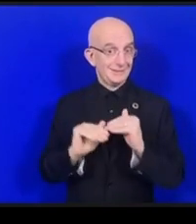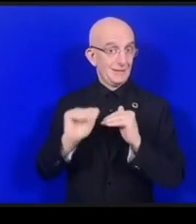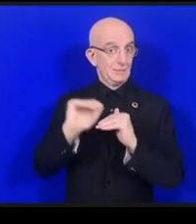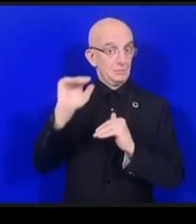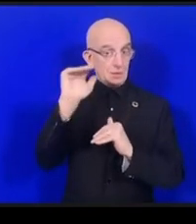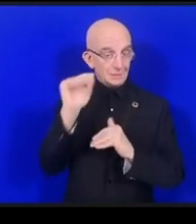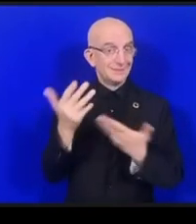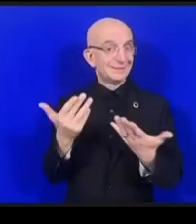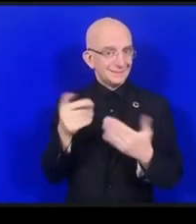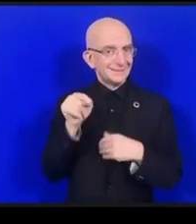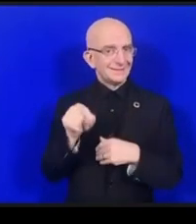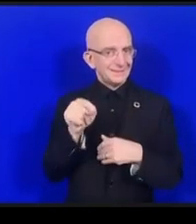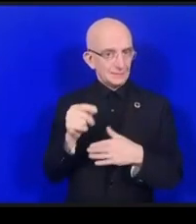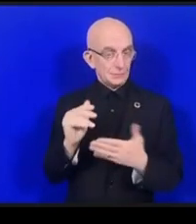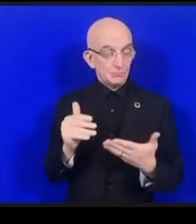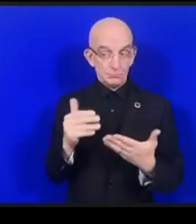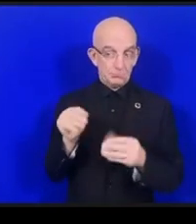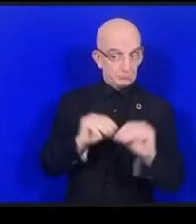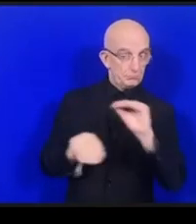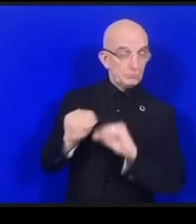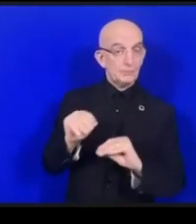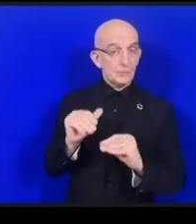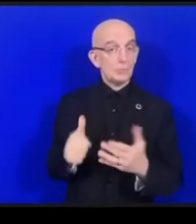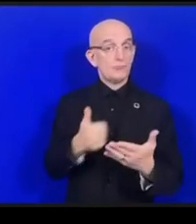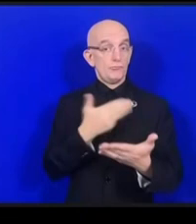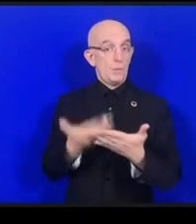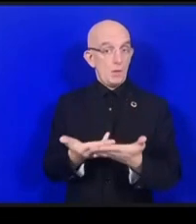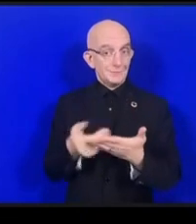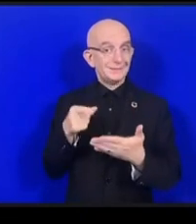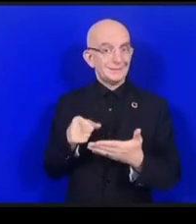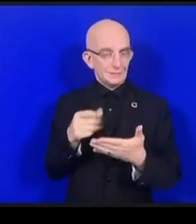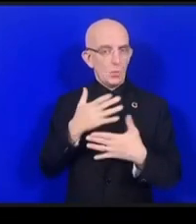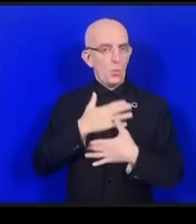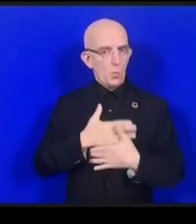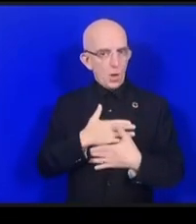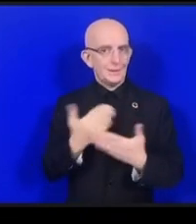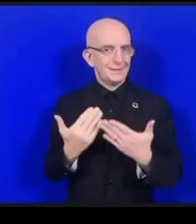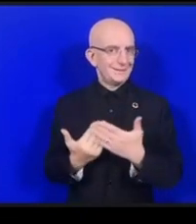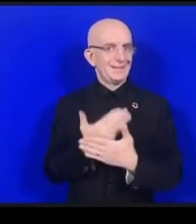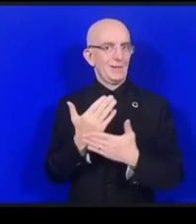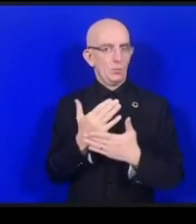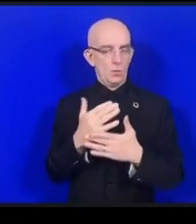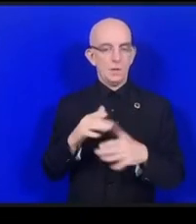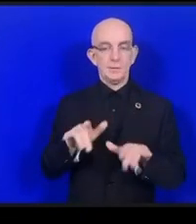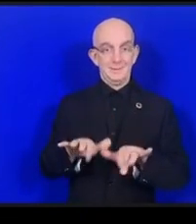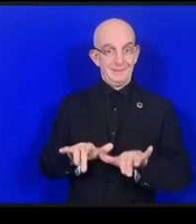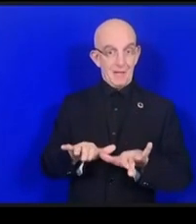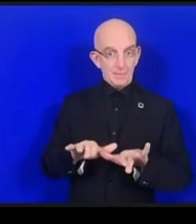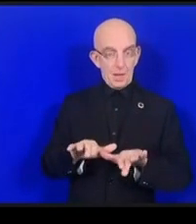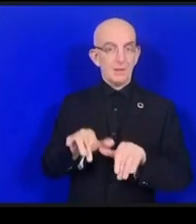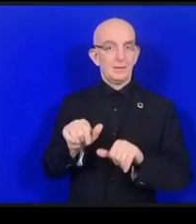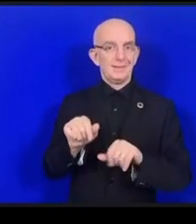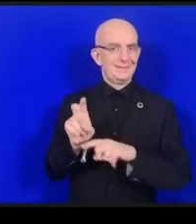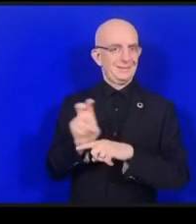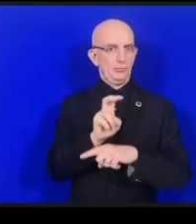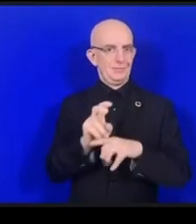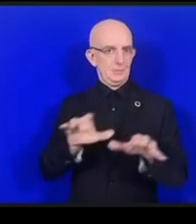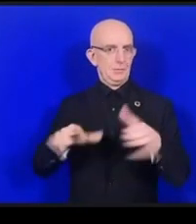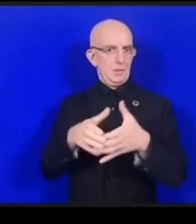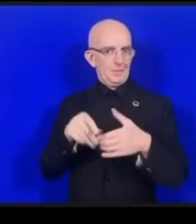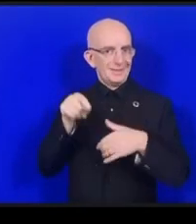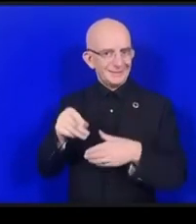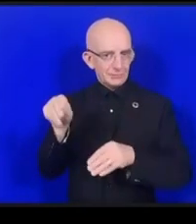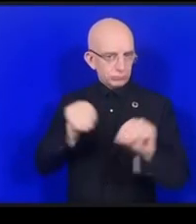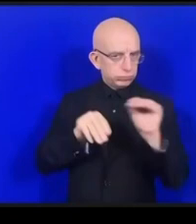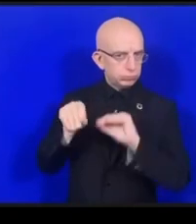созданию хаба кибербезопасности который поможет объединить промышленность